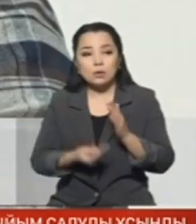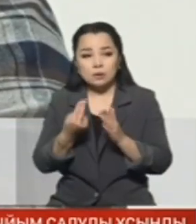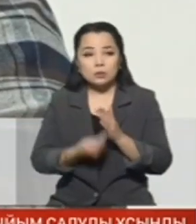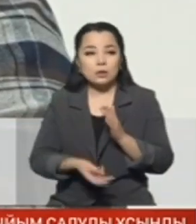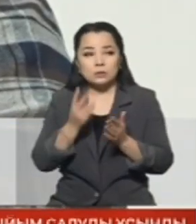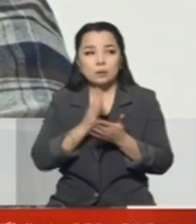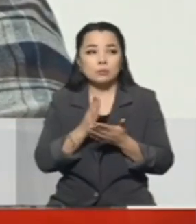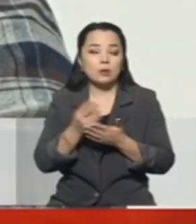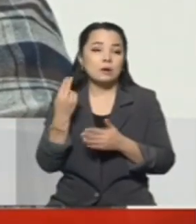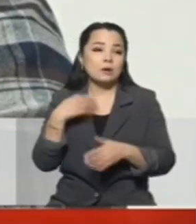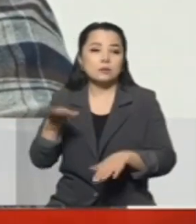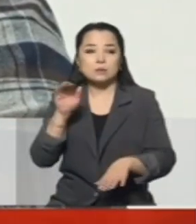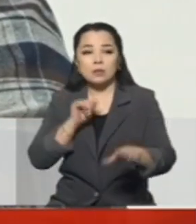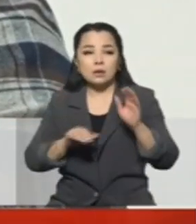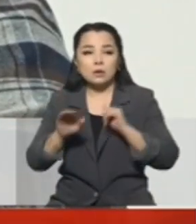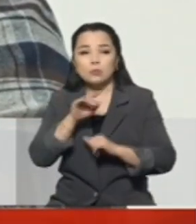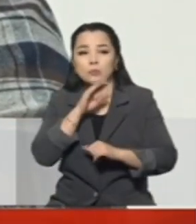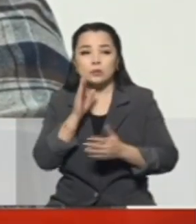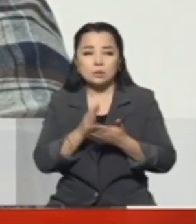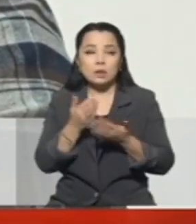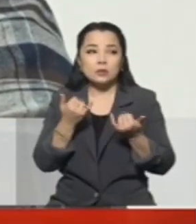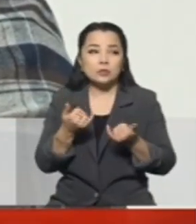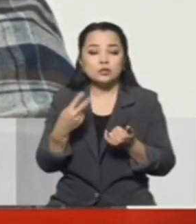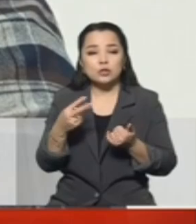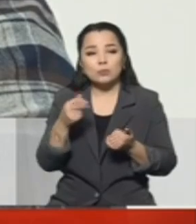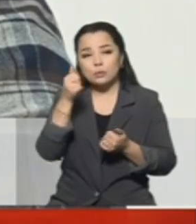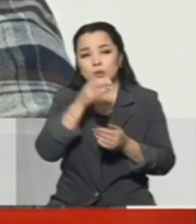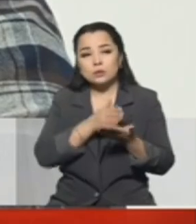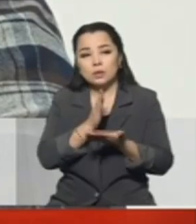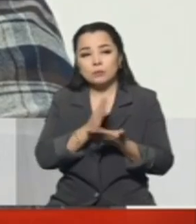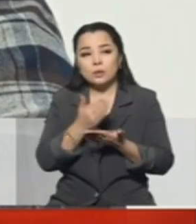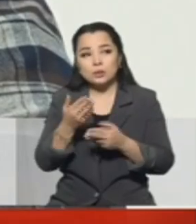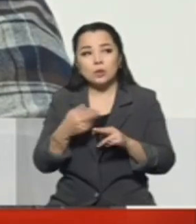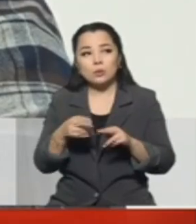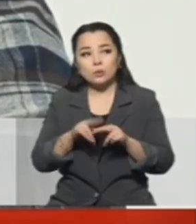бастадым. Қарыз алмаған танысым қалмады. Қарап отырсам 20 жыл ойнаппын.